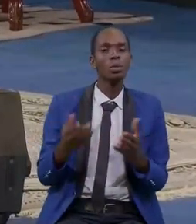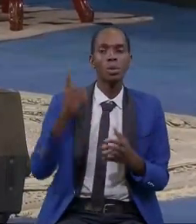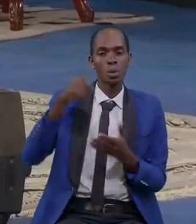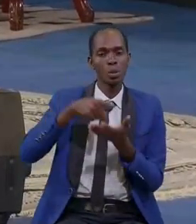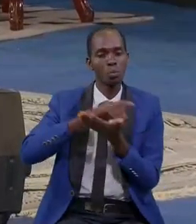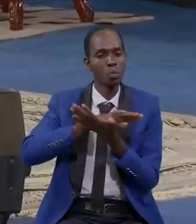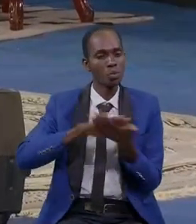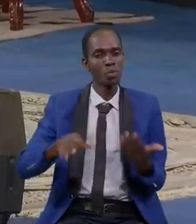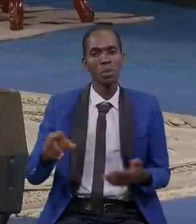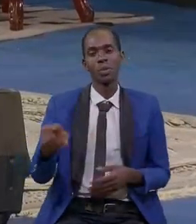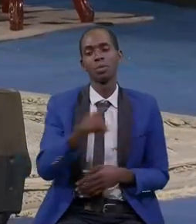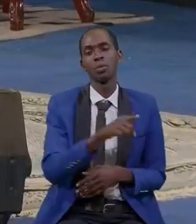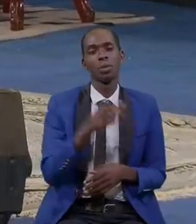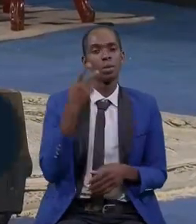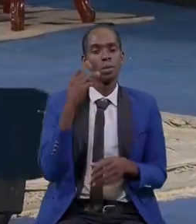au chapitre 2,